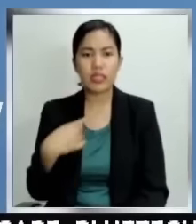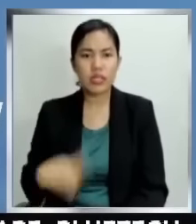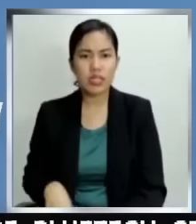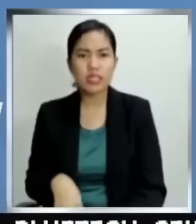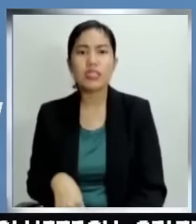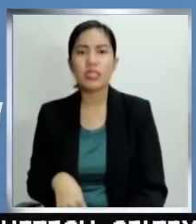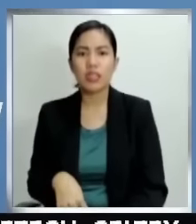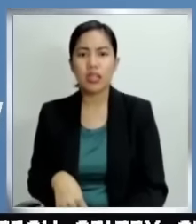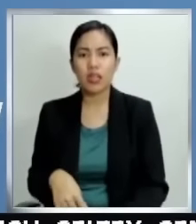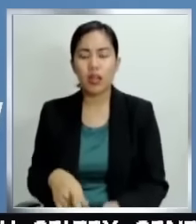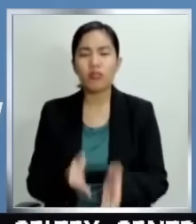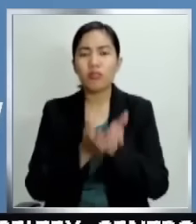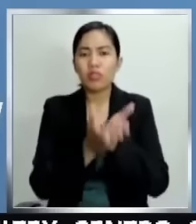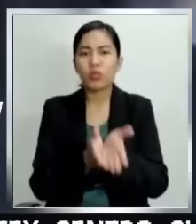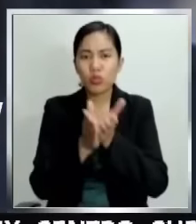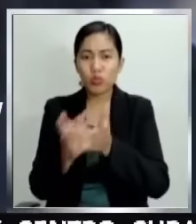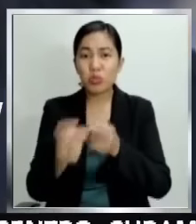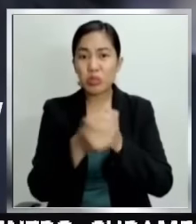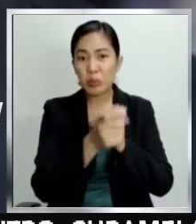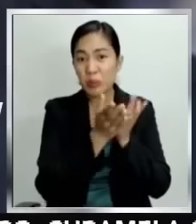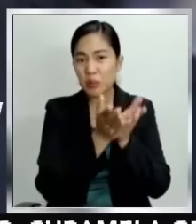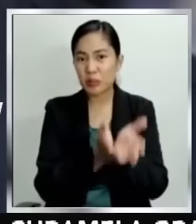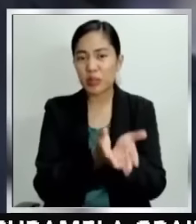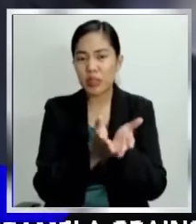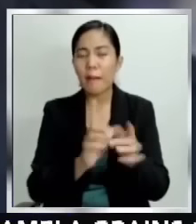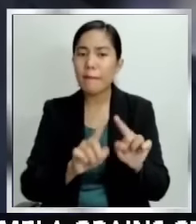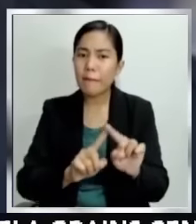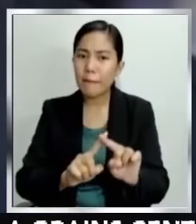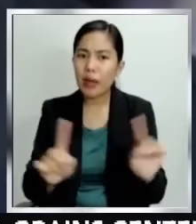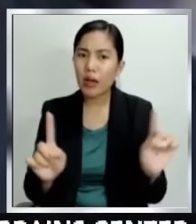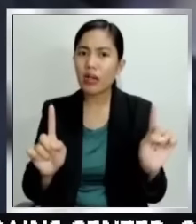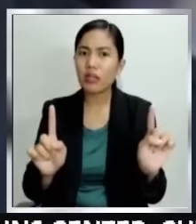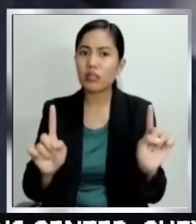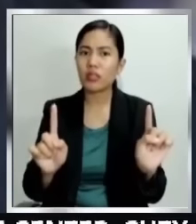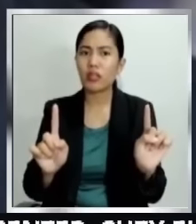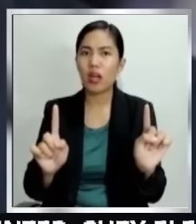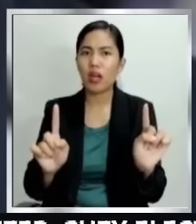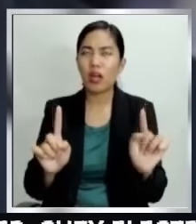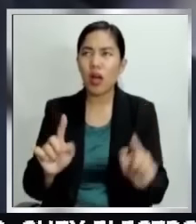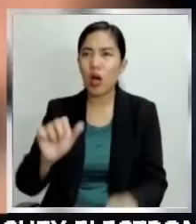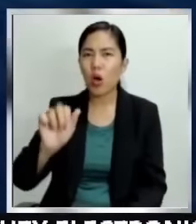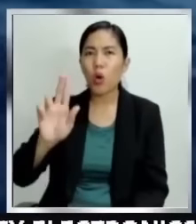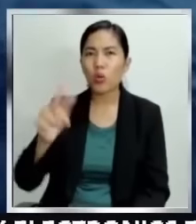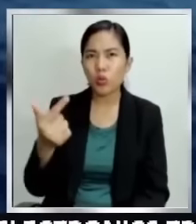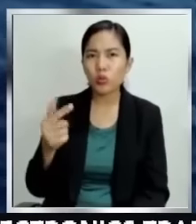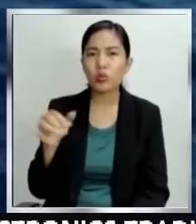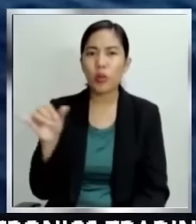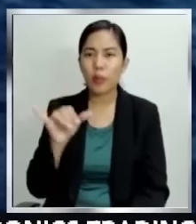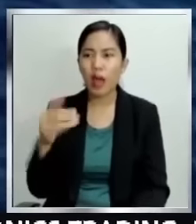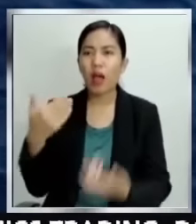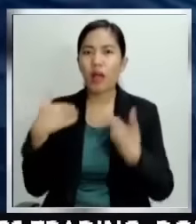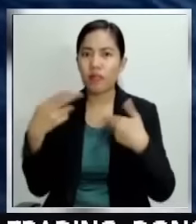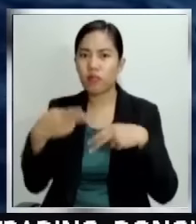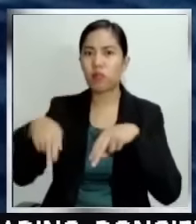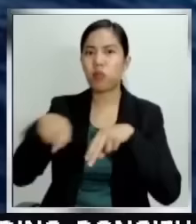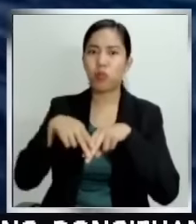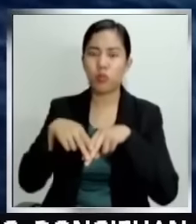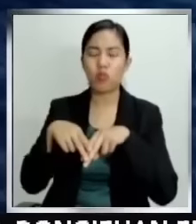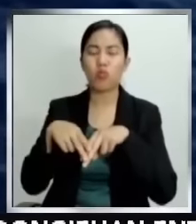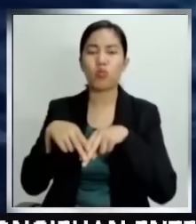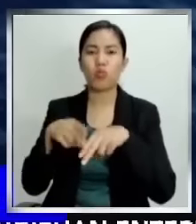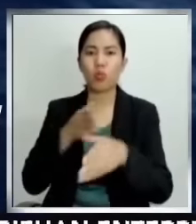from Rosul Reef that time. But pagdating naman ng August, ganun na naman, bumalik na naman sila. Sinusubukan daw ng China